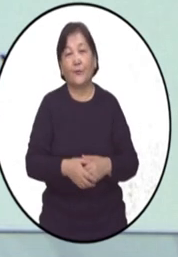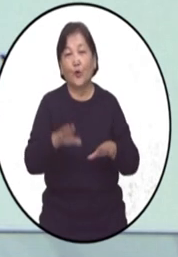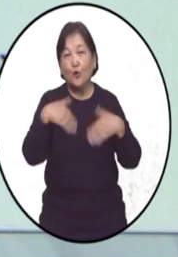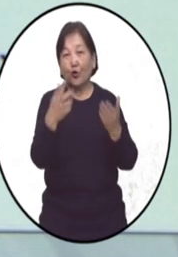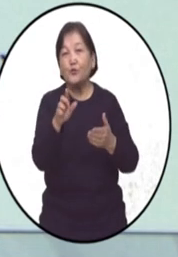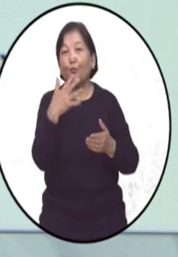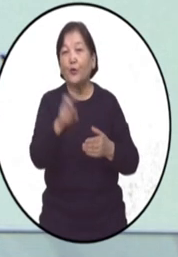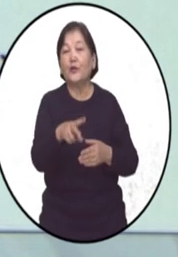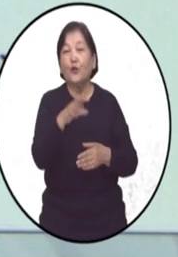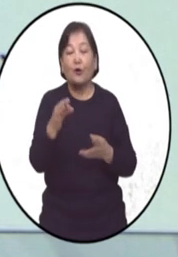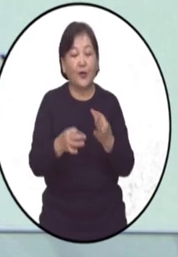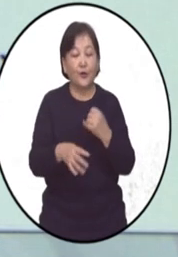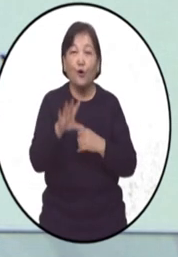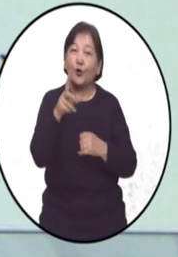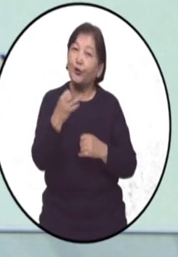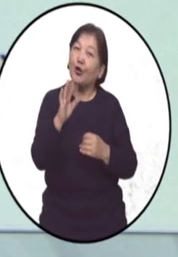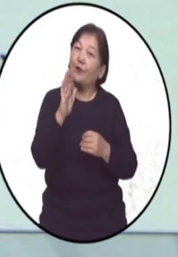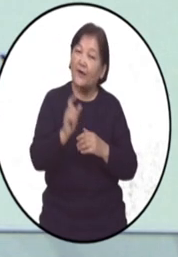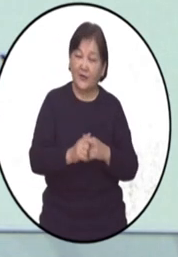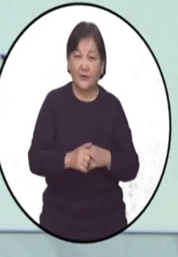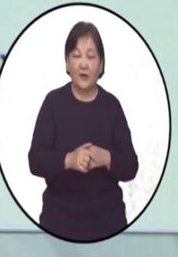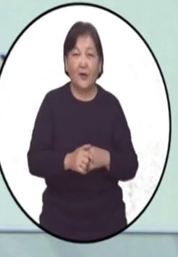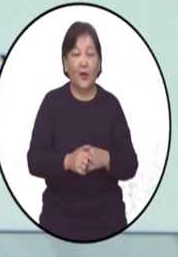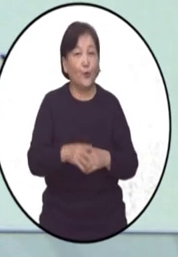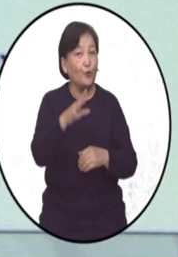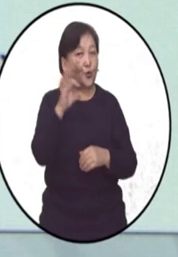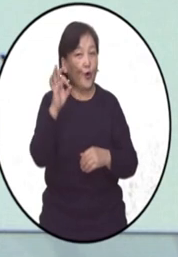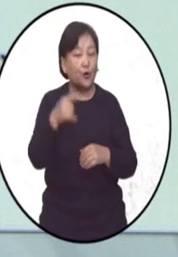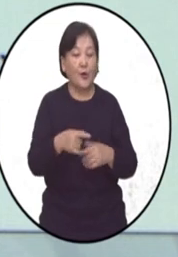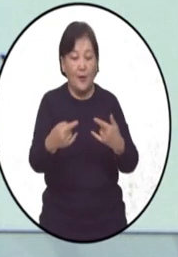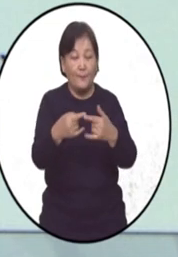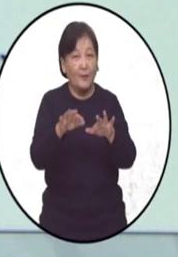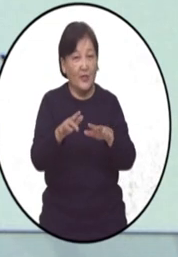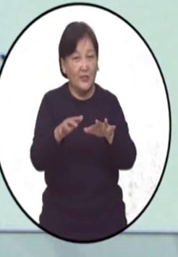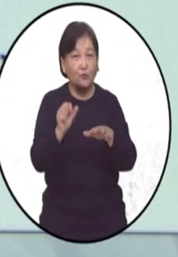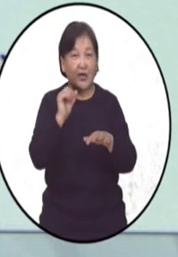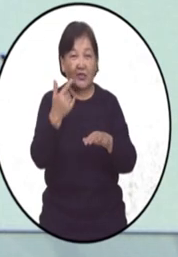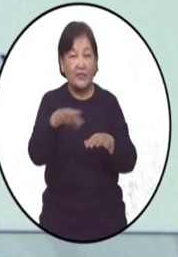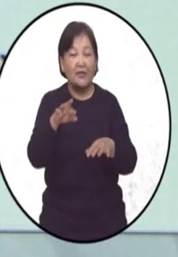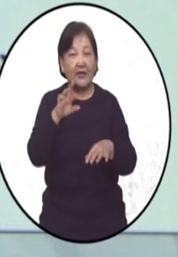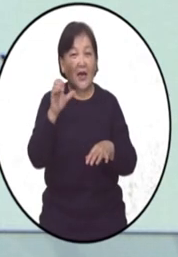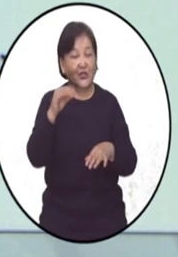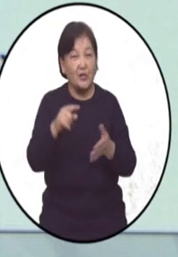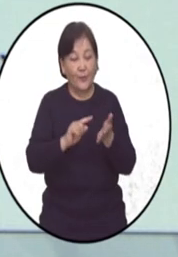тоо хичнээн оромтой вэ гэсэн бодлогыг мэдээлэл зүй ашиглан хэрхэн бодох